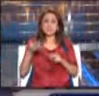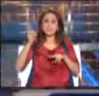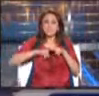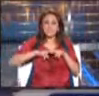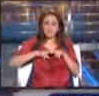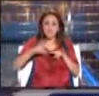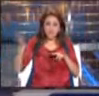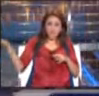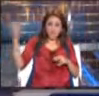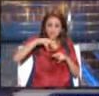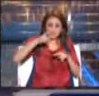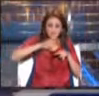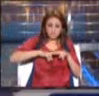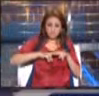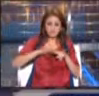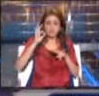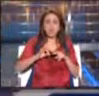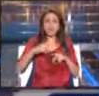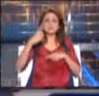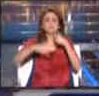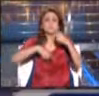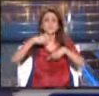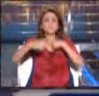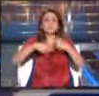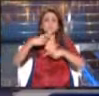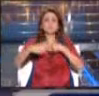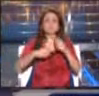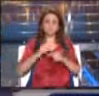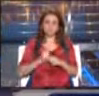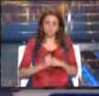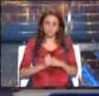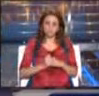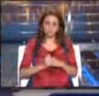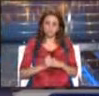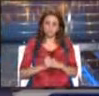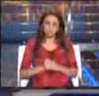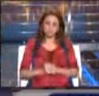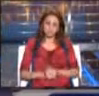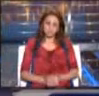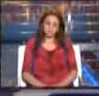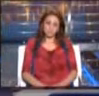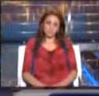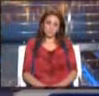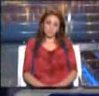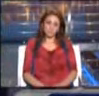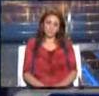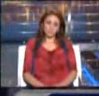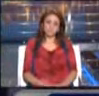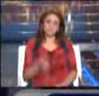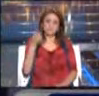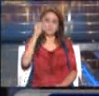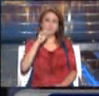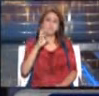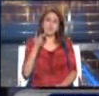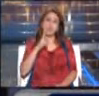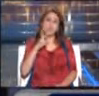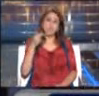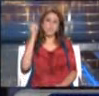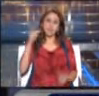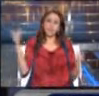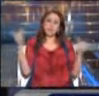مكفول استمرارها وتواصلها وحياتها. نعم. طيب بكره هيحصل ايه؟ مفترض في بكره في